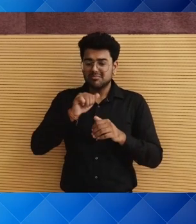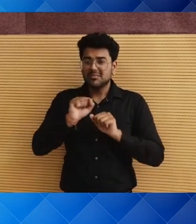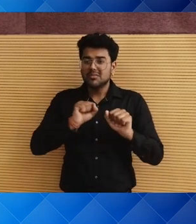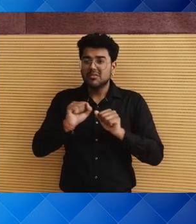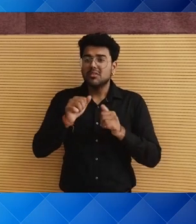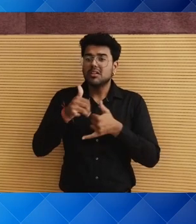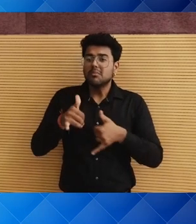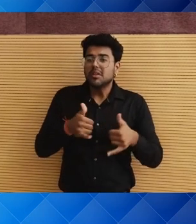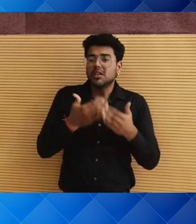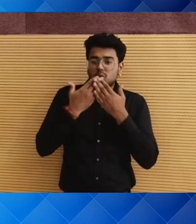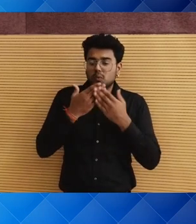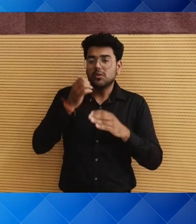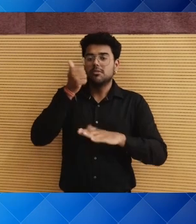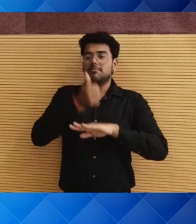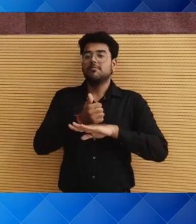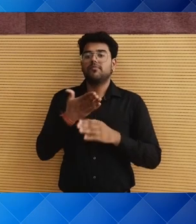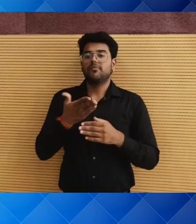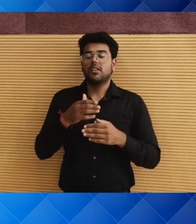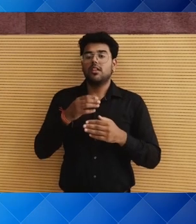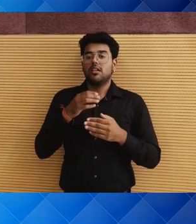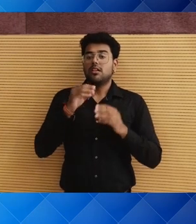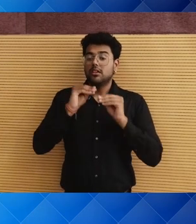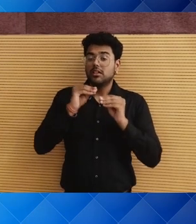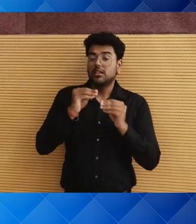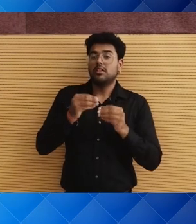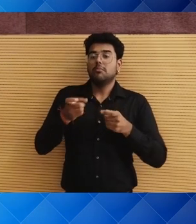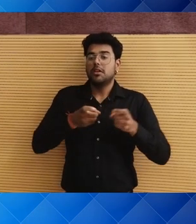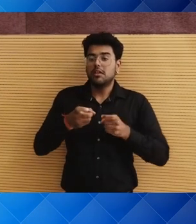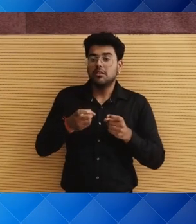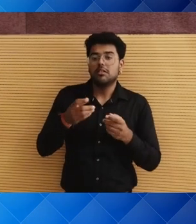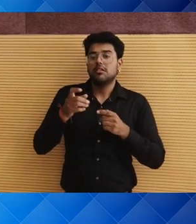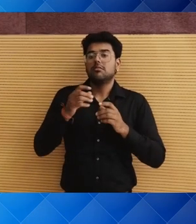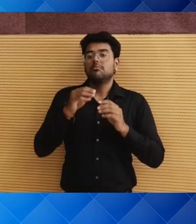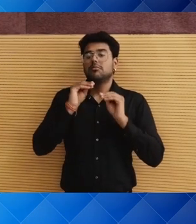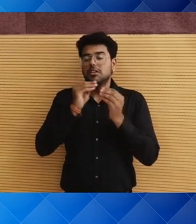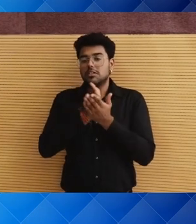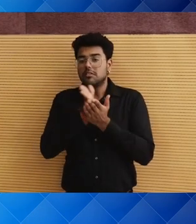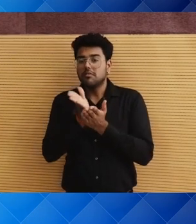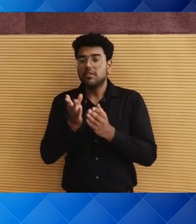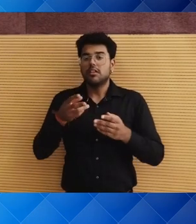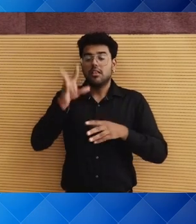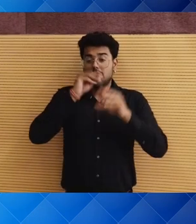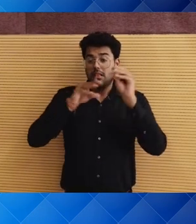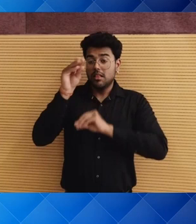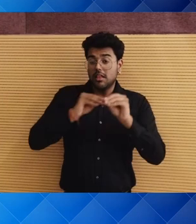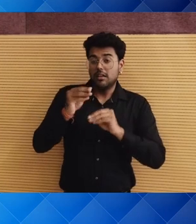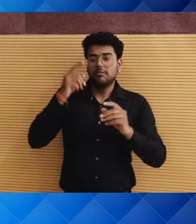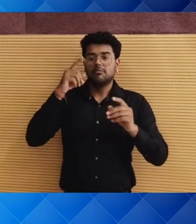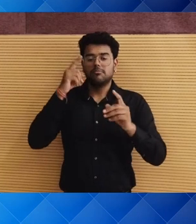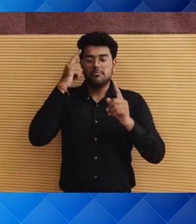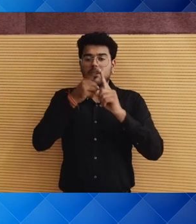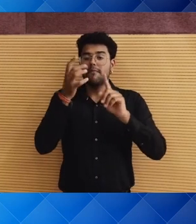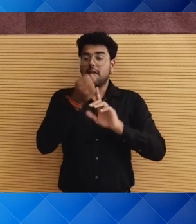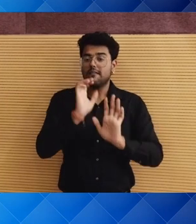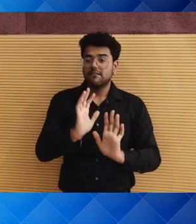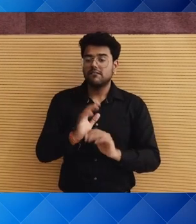से पाठ्यक्रम पढ़ाने की व्यवस्था, पढ़ाने की पद्धति, एक लर्निंग आउटकम टारगेटेड